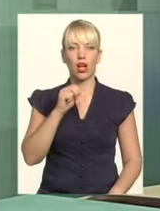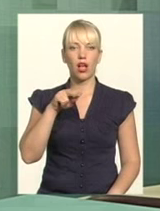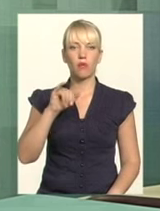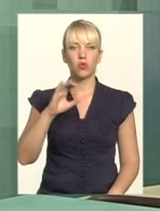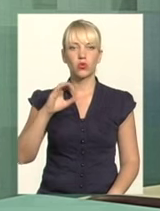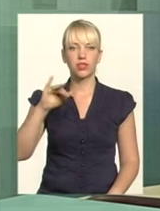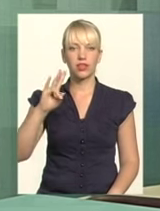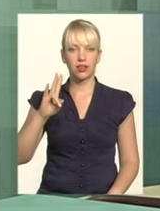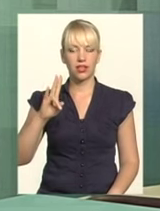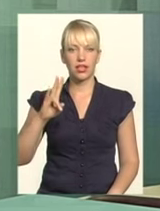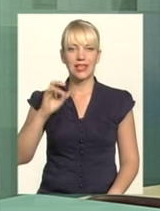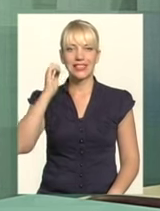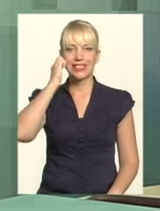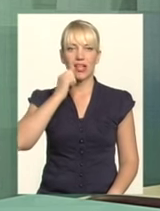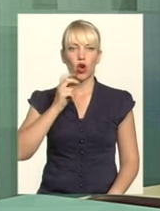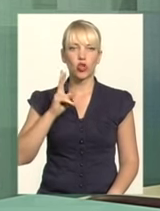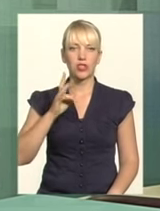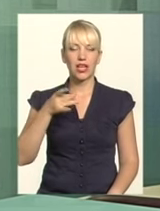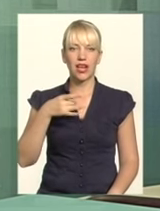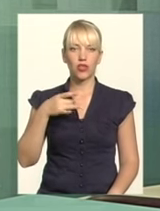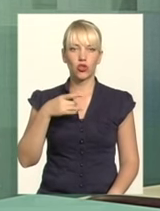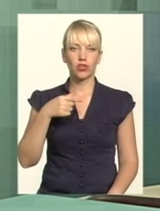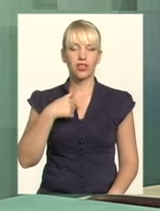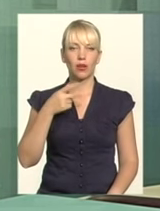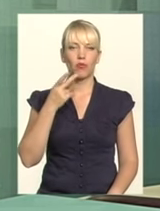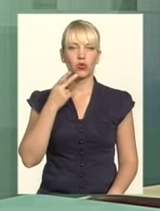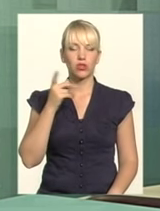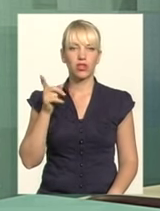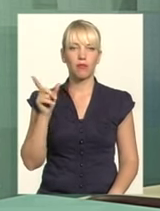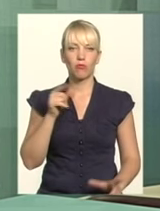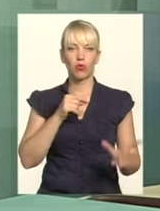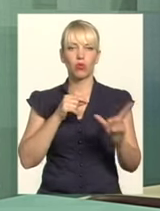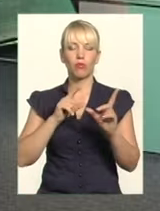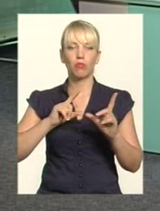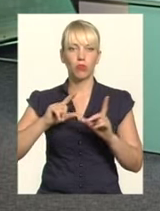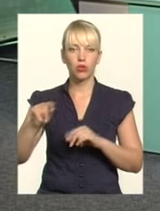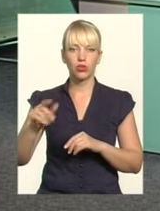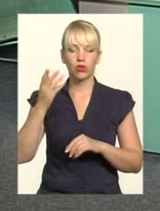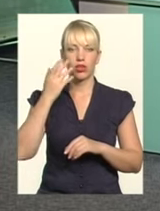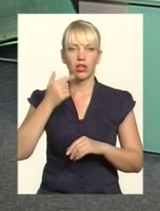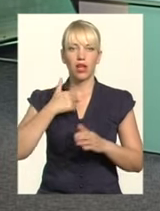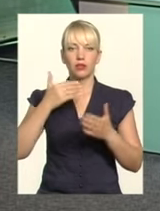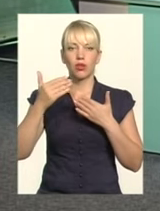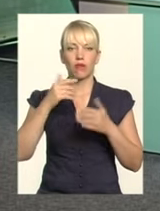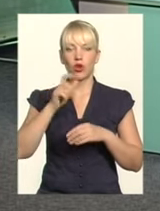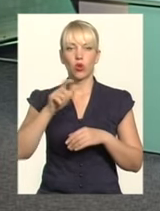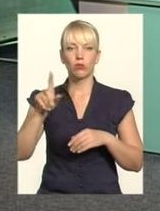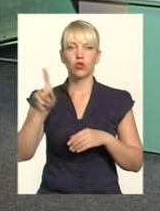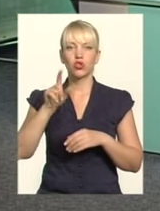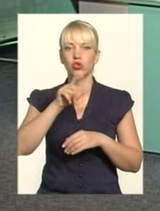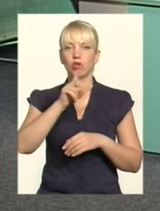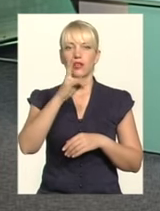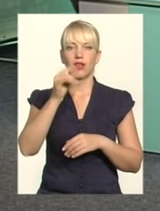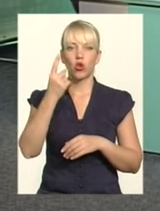Старокостянтинівський район. Я там чисто случайно приїжджав, і коли я спілкувався з людьми, вони сказали, що ні